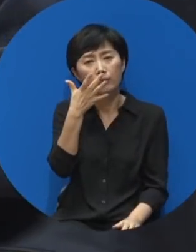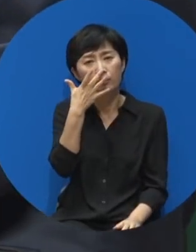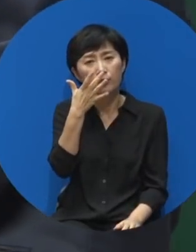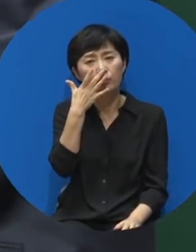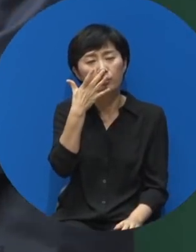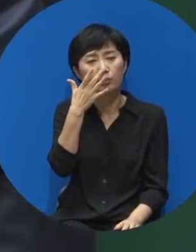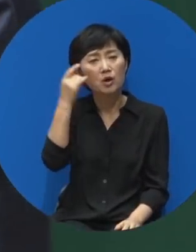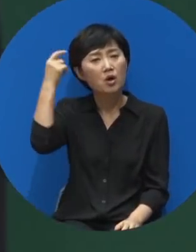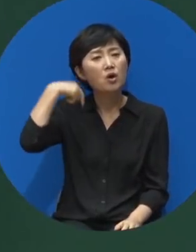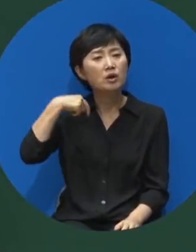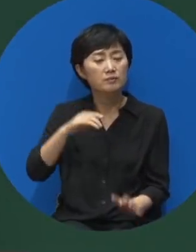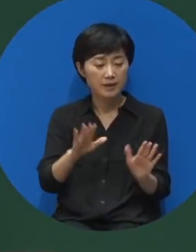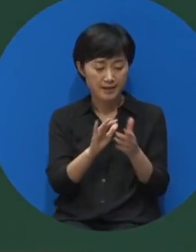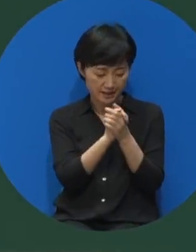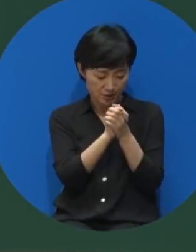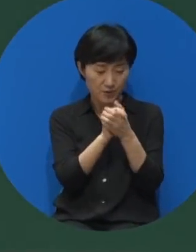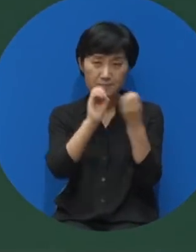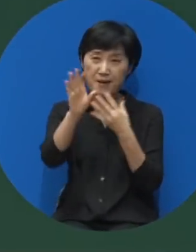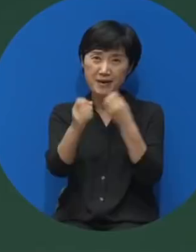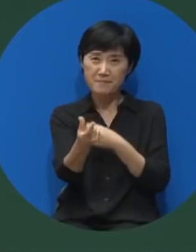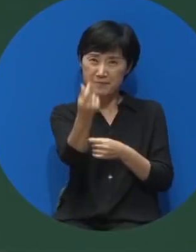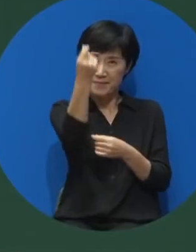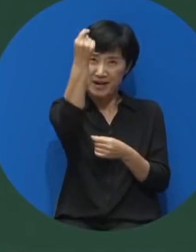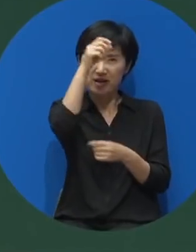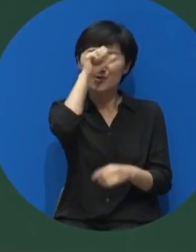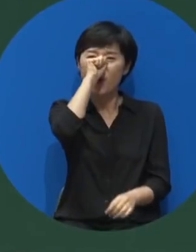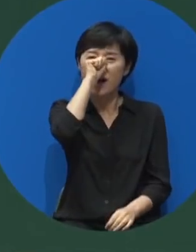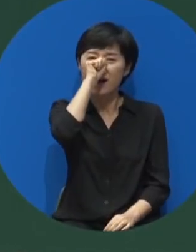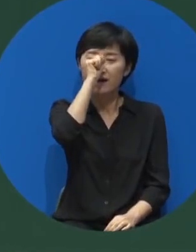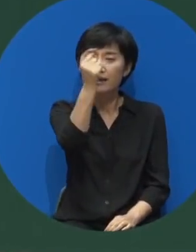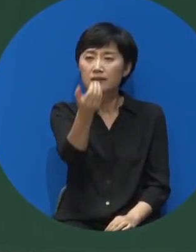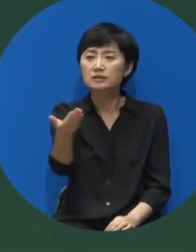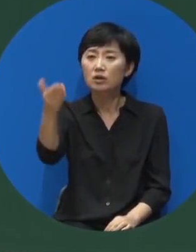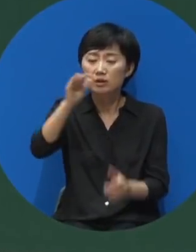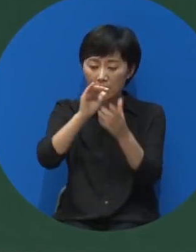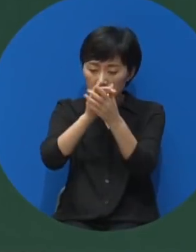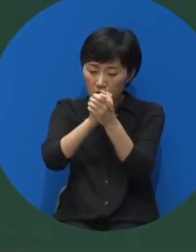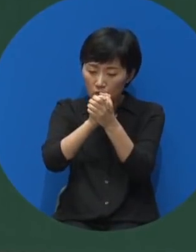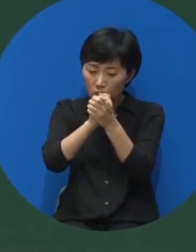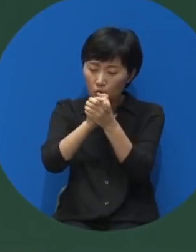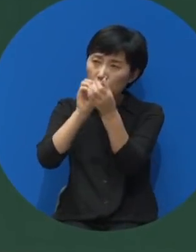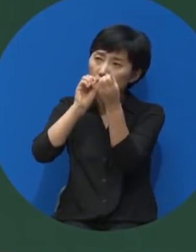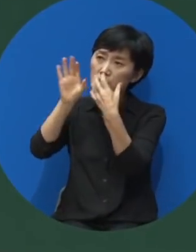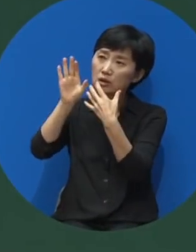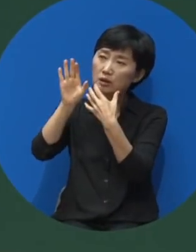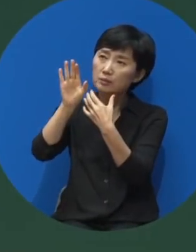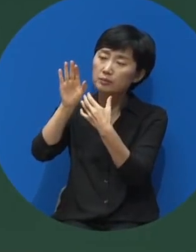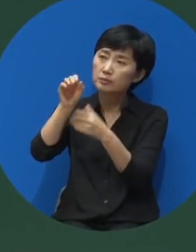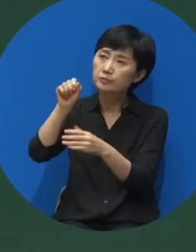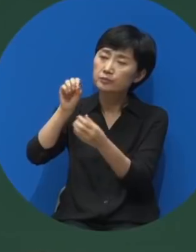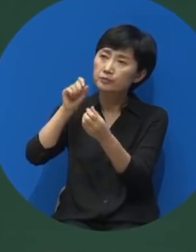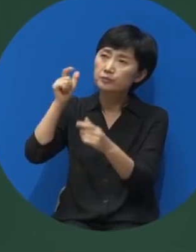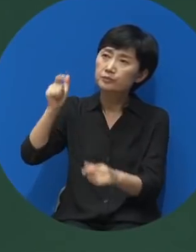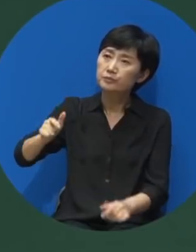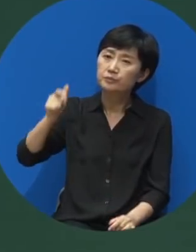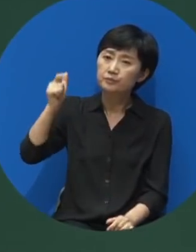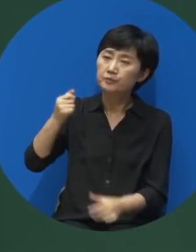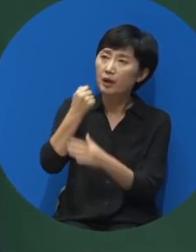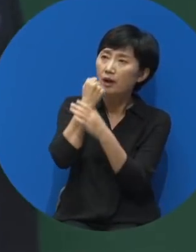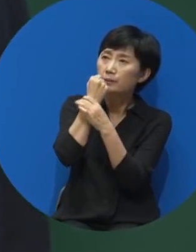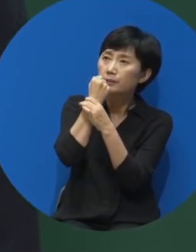为什么这是难的呢？因为眼前看起来好像没有立即到来应允。 아, 기도하면 당장 응답이 와야 될 거 아닙니까? 그래 안 오거든요. 그러니까 우리는 자꾸 이렇게 중단한 줄 모르죠.